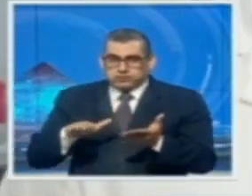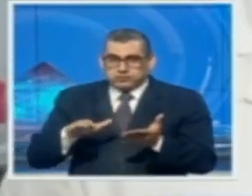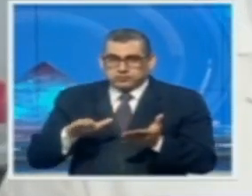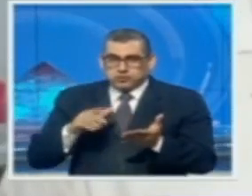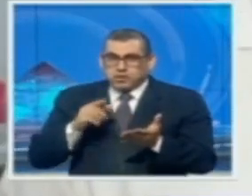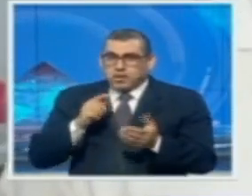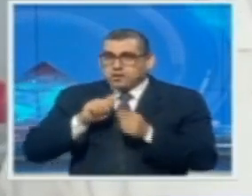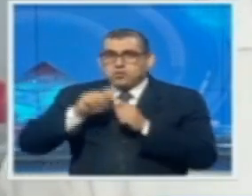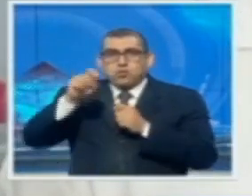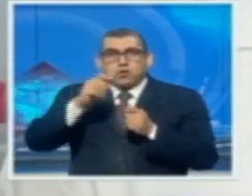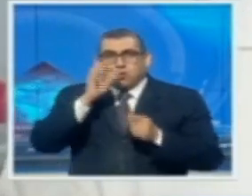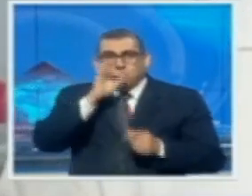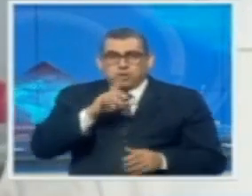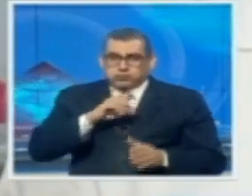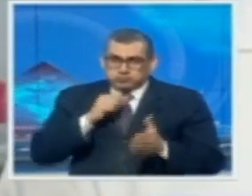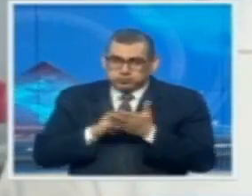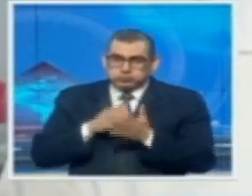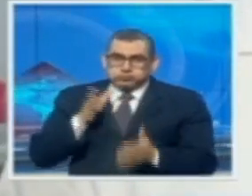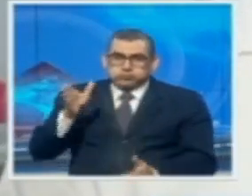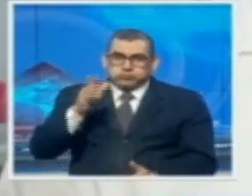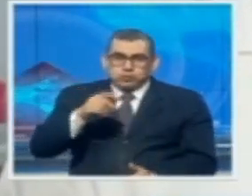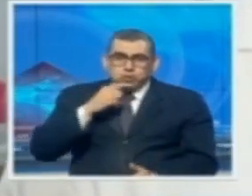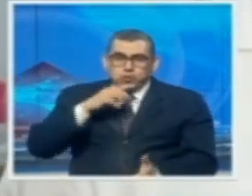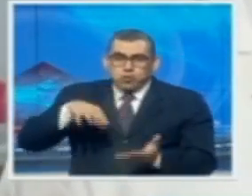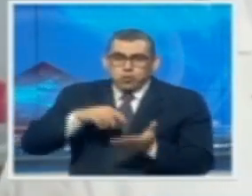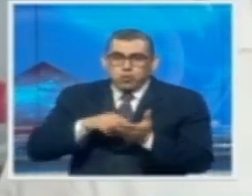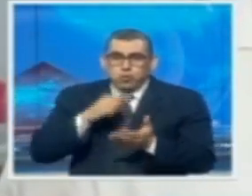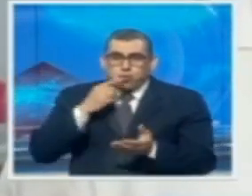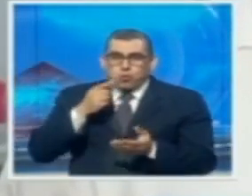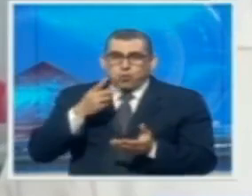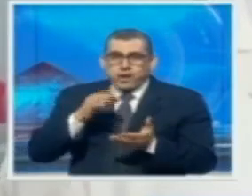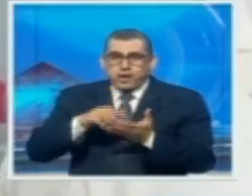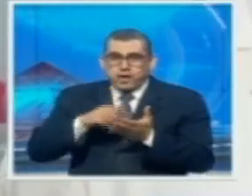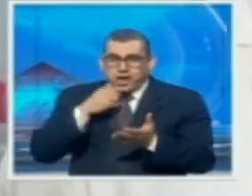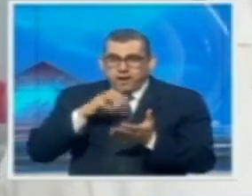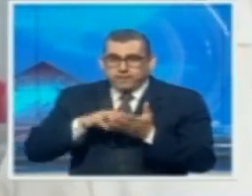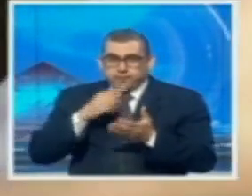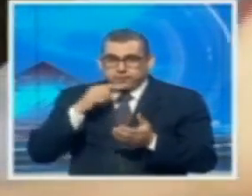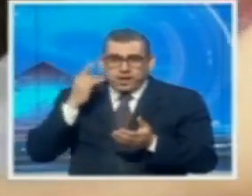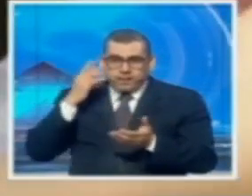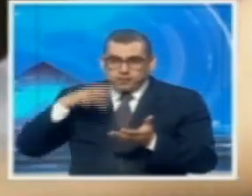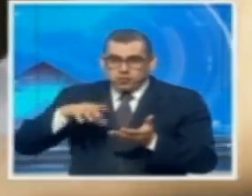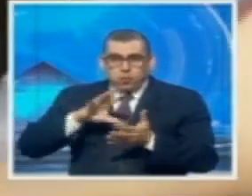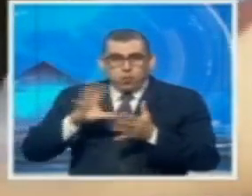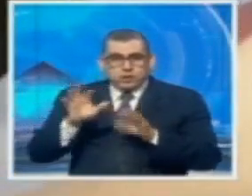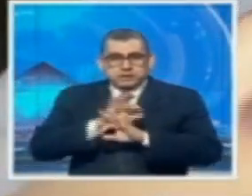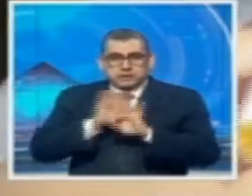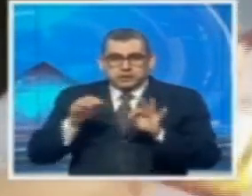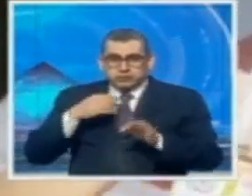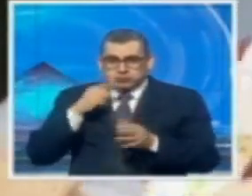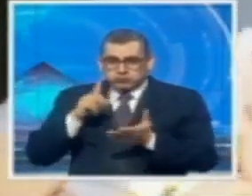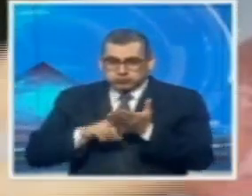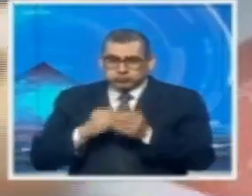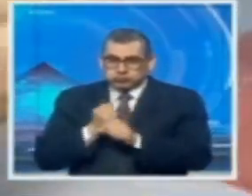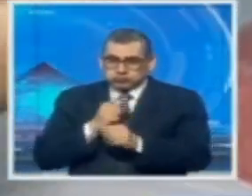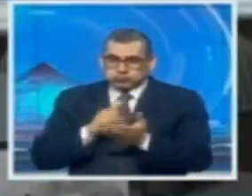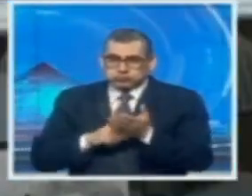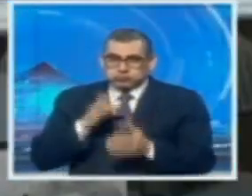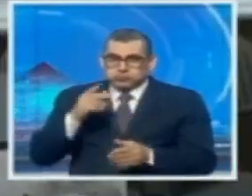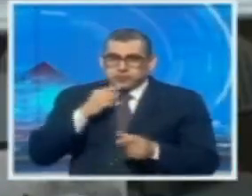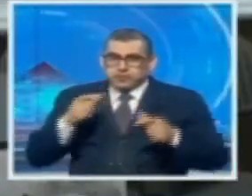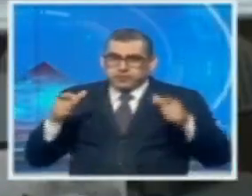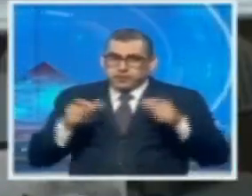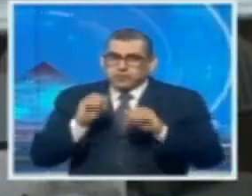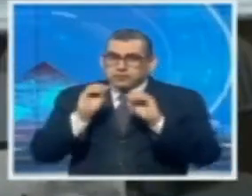صعب الوصول إليه. كل الناس على مستوى الويل والعباسية بنقدر نوصل لهم بمنتهى البساطة، لان احنا عندنا ما يؤهلنا لده. بنعمل ندوات للناس